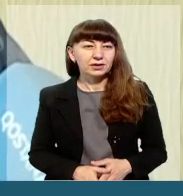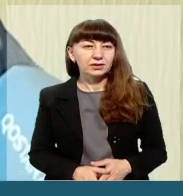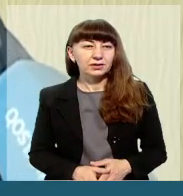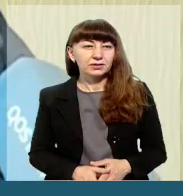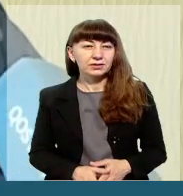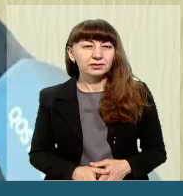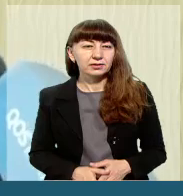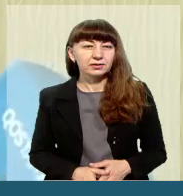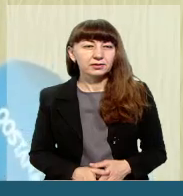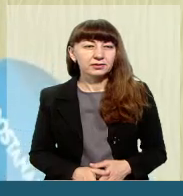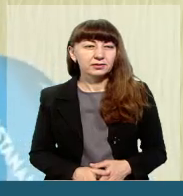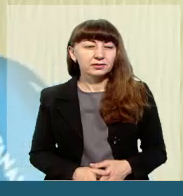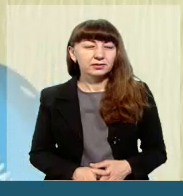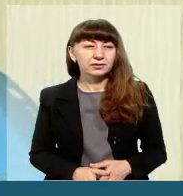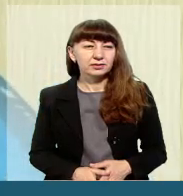И